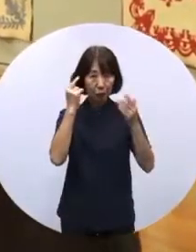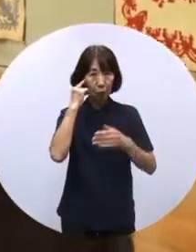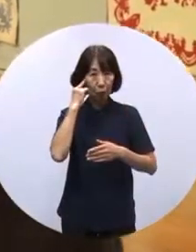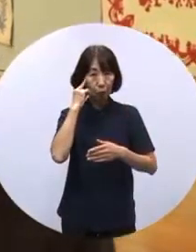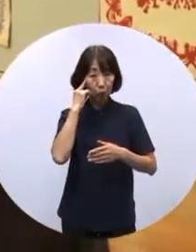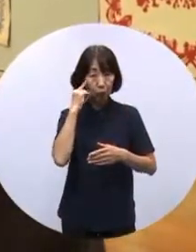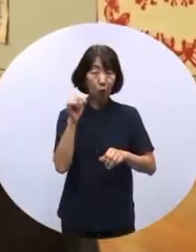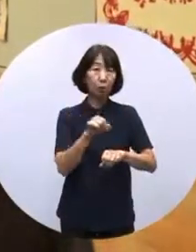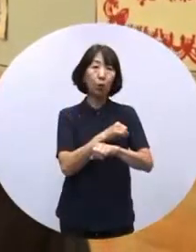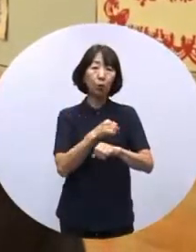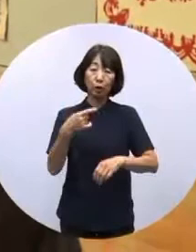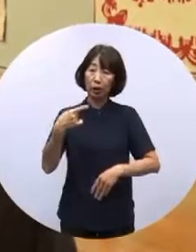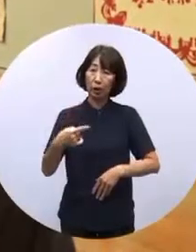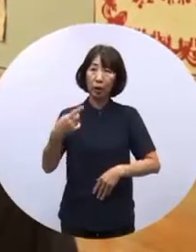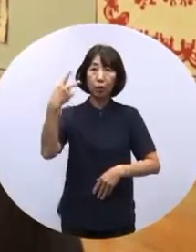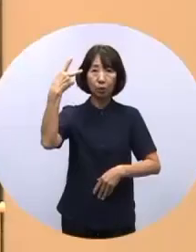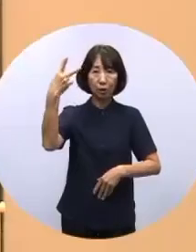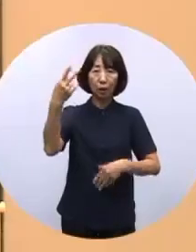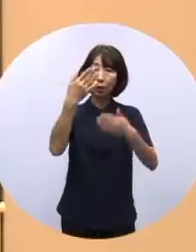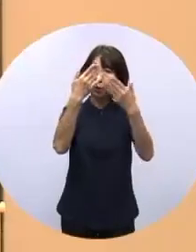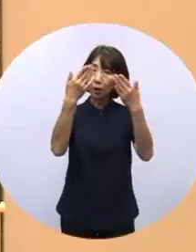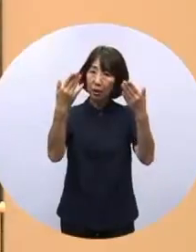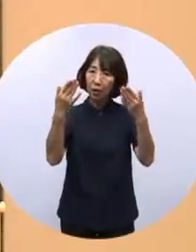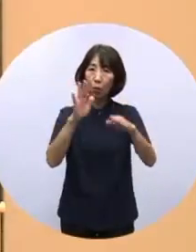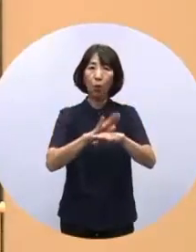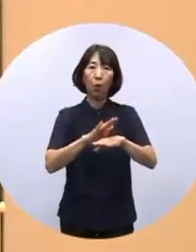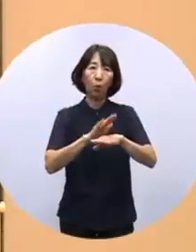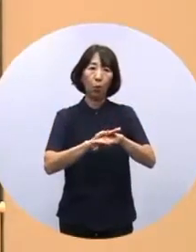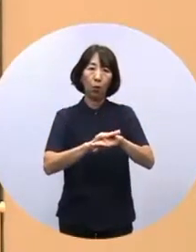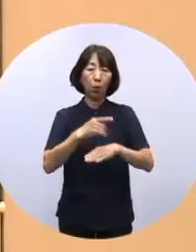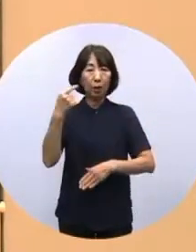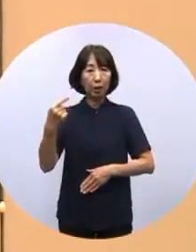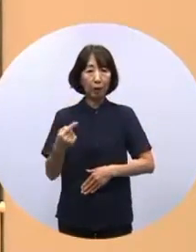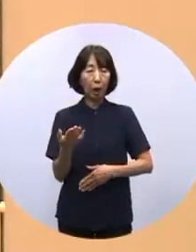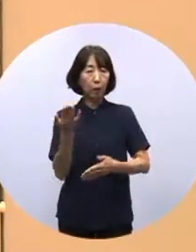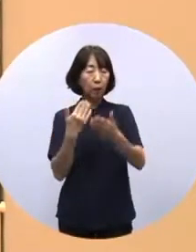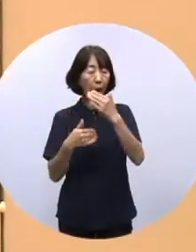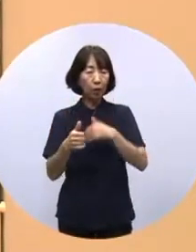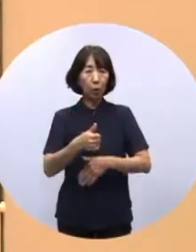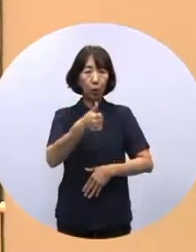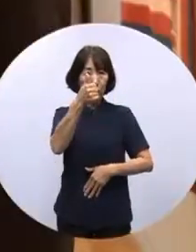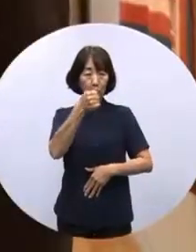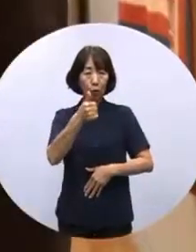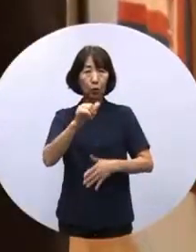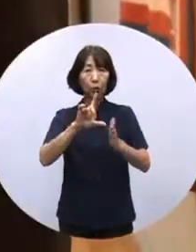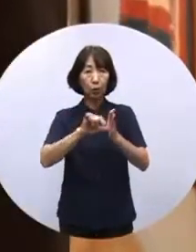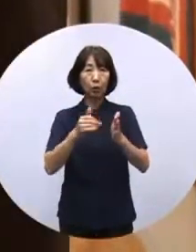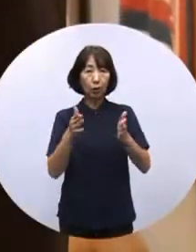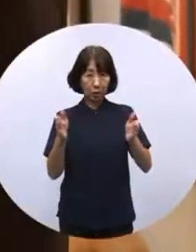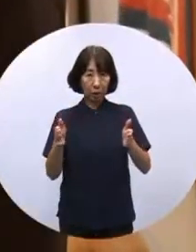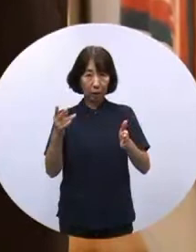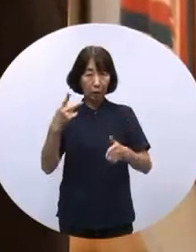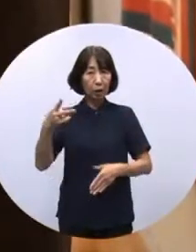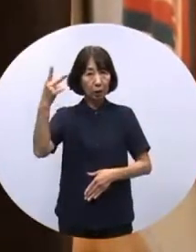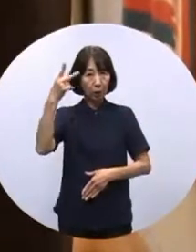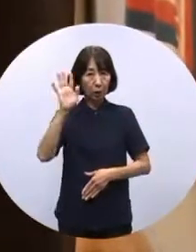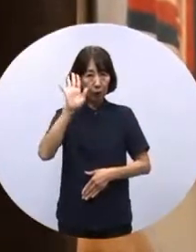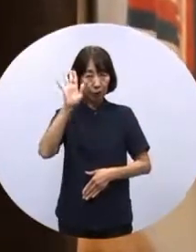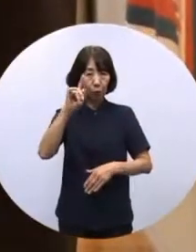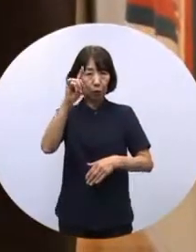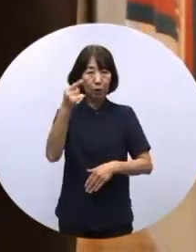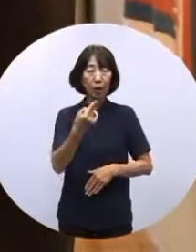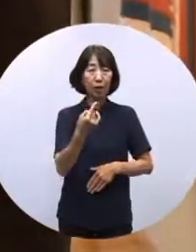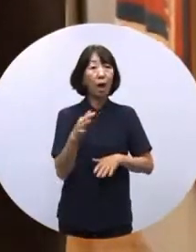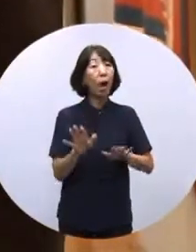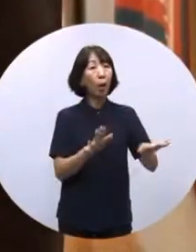に1階と2階の展示で、1階の方は昔の王朝時代のもの、2階の方はその後の自然、ハ